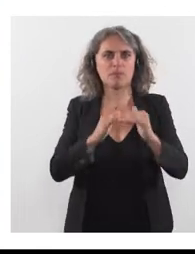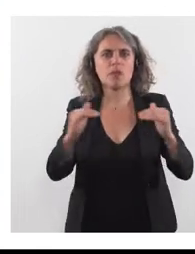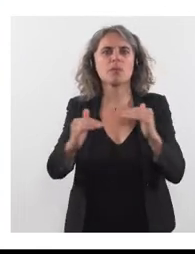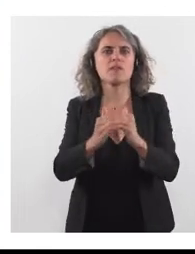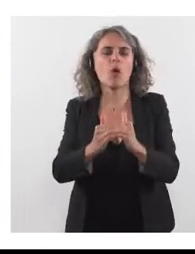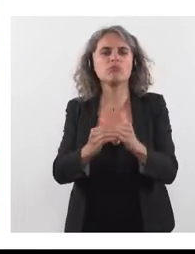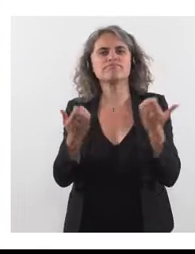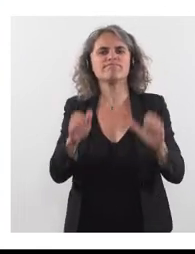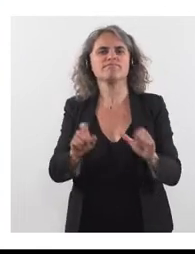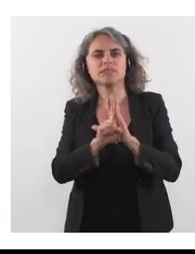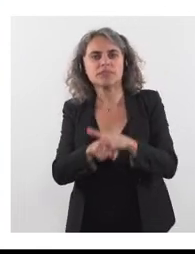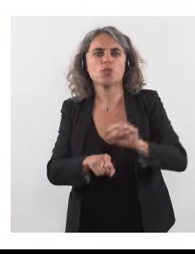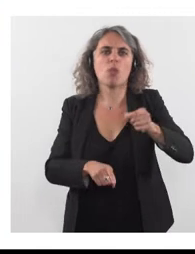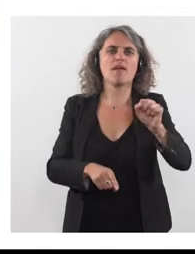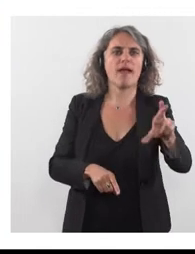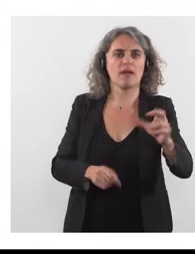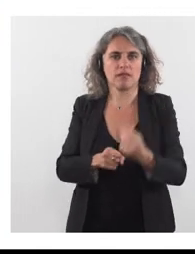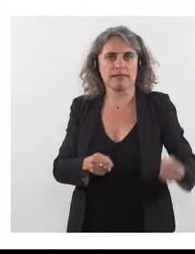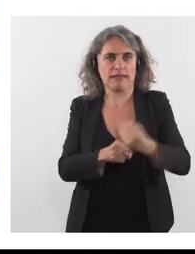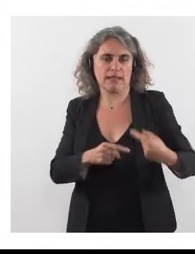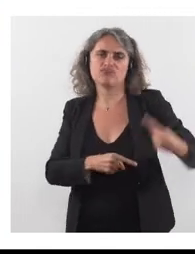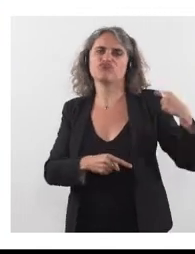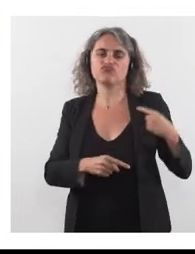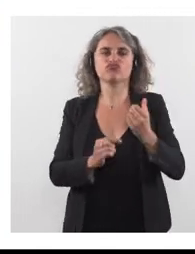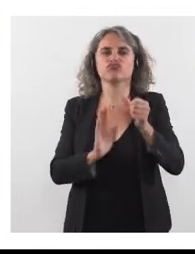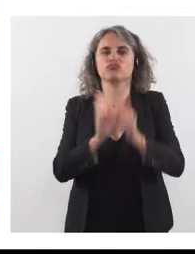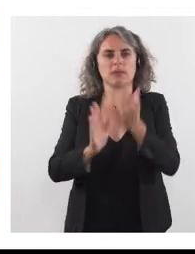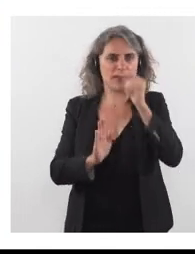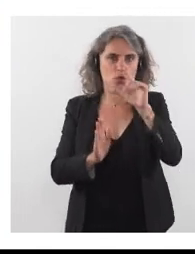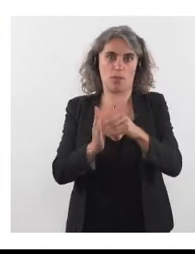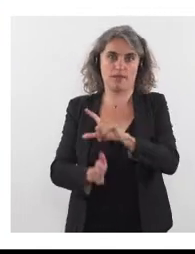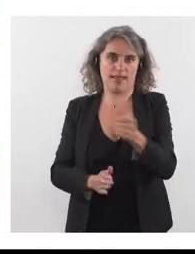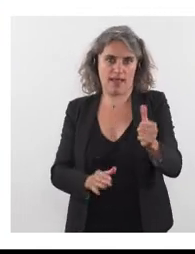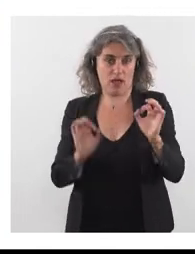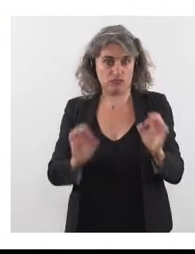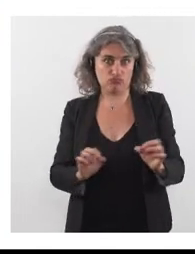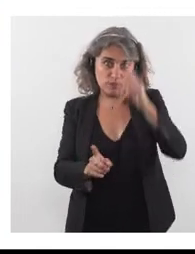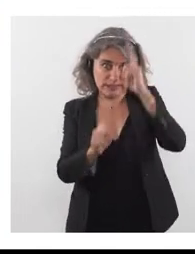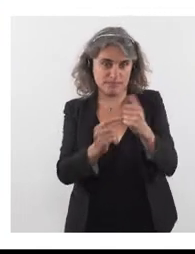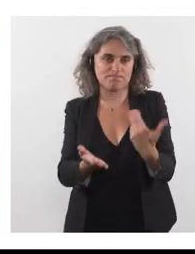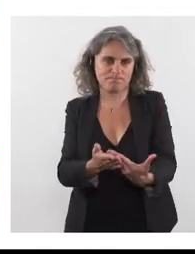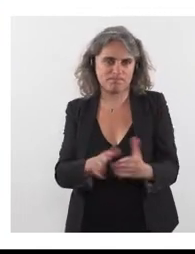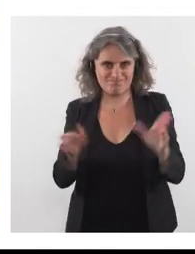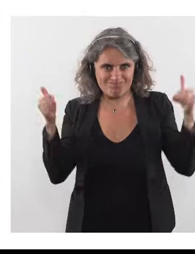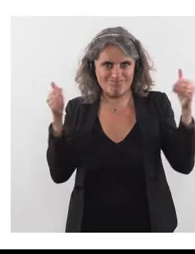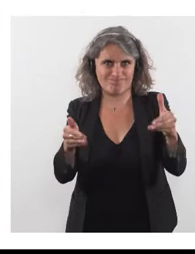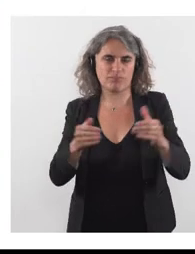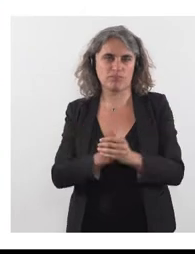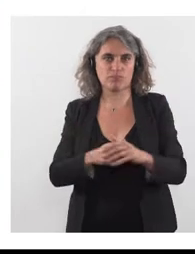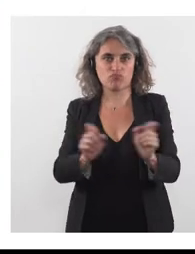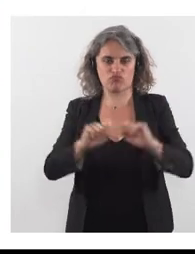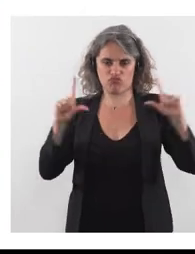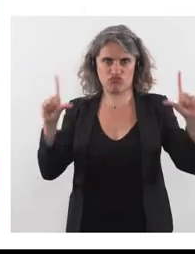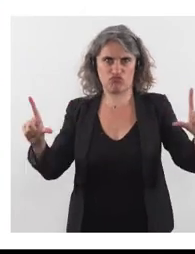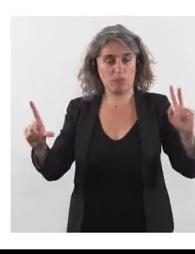avons créée l'an dernier, au mois de février 2021, a justement pour objectif d'y remédier. Elle permet un temps et